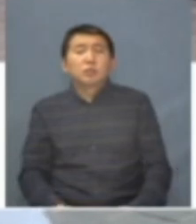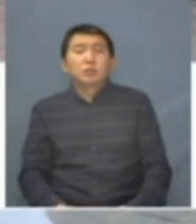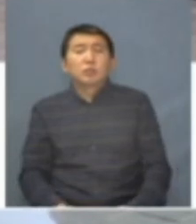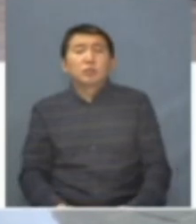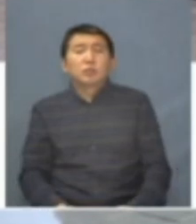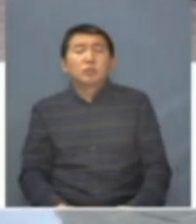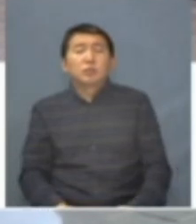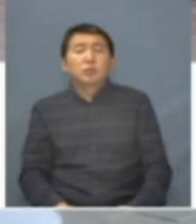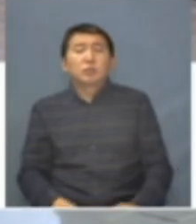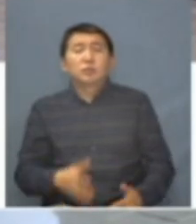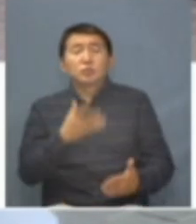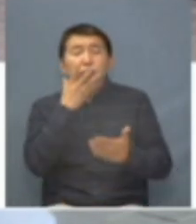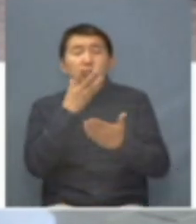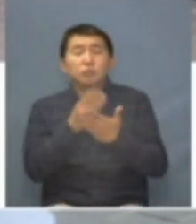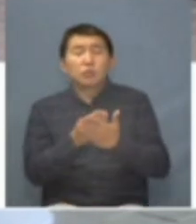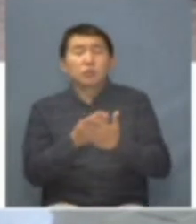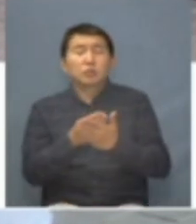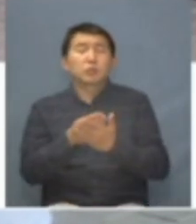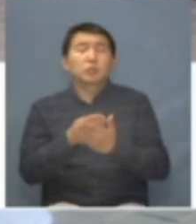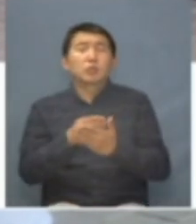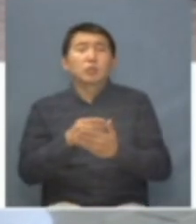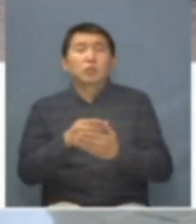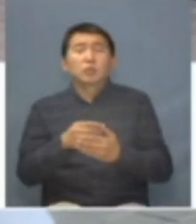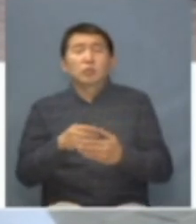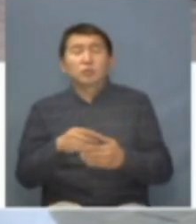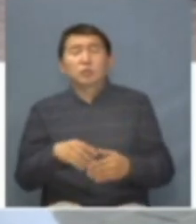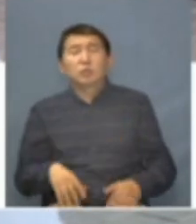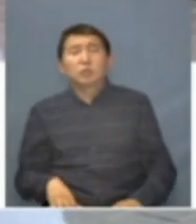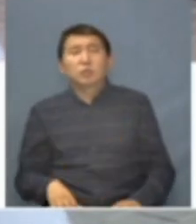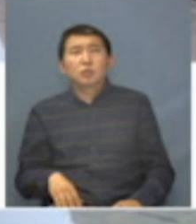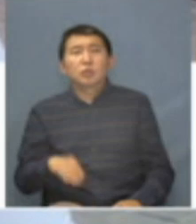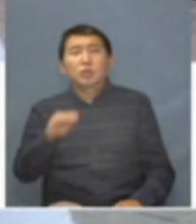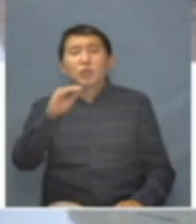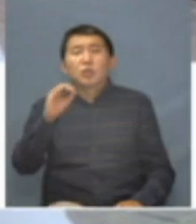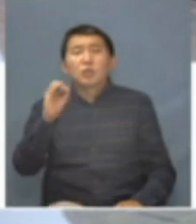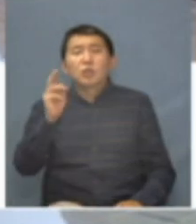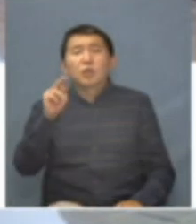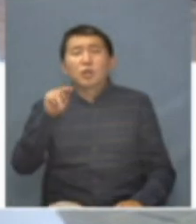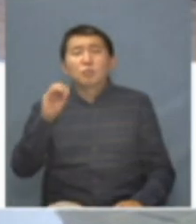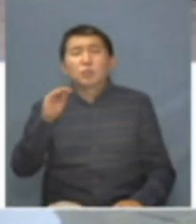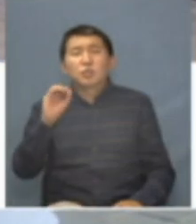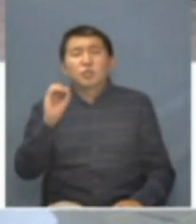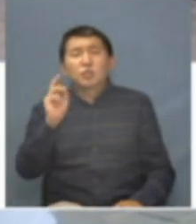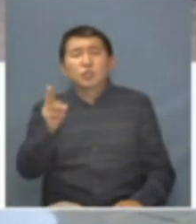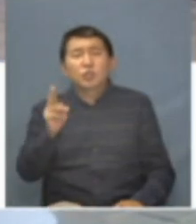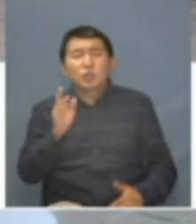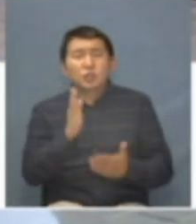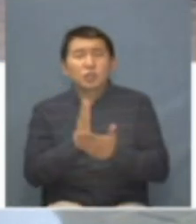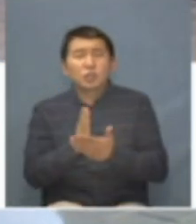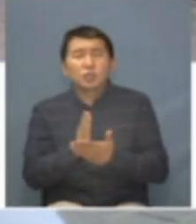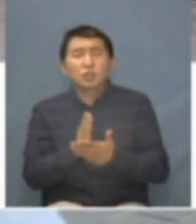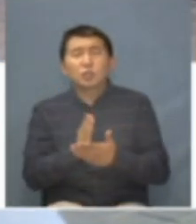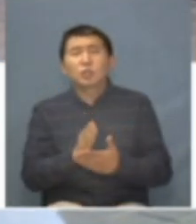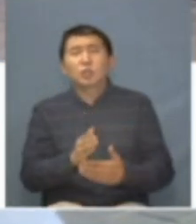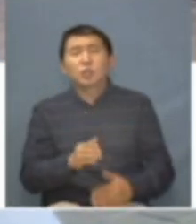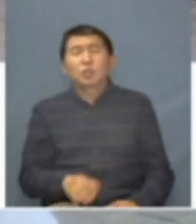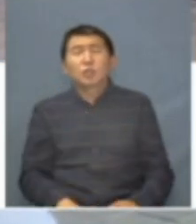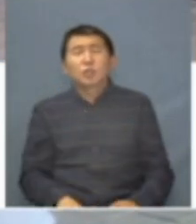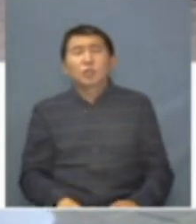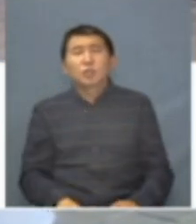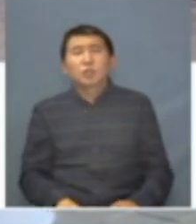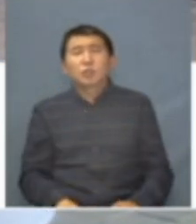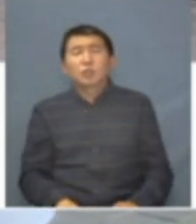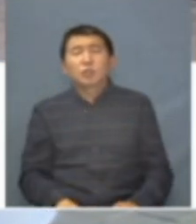Өзіміздің спорт кешендері бар, жекпе-жек спорт сарайы бар, олимпиадалық спортқа даярлы мектебіміз бар. Сол